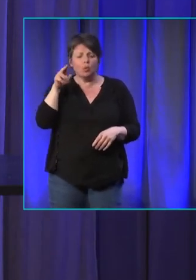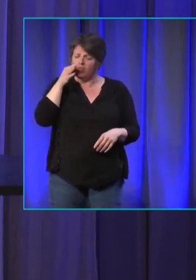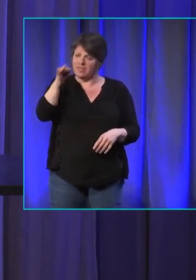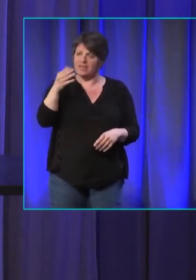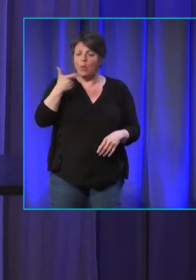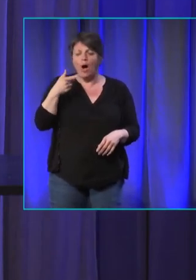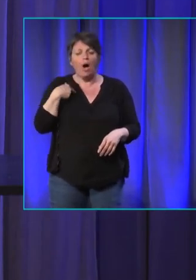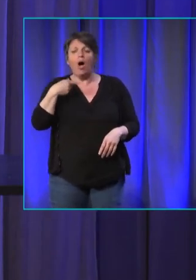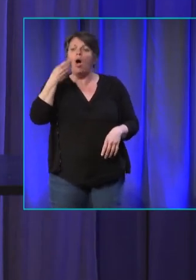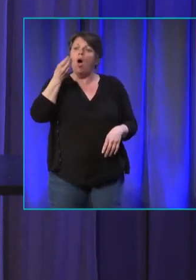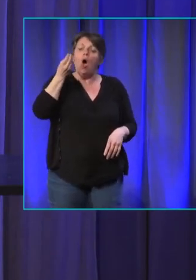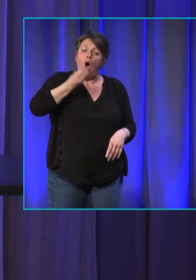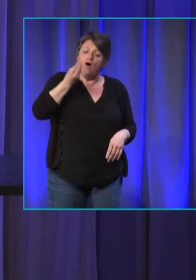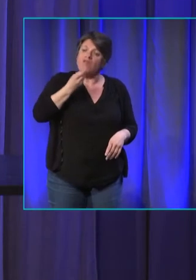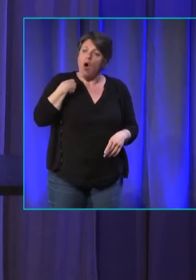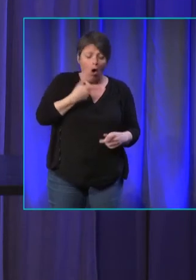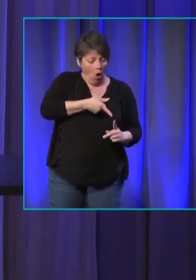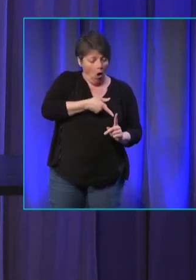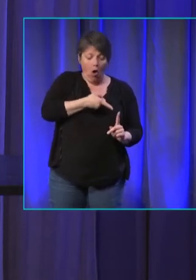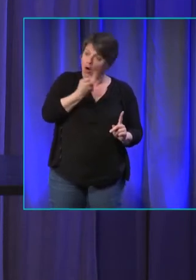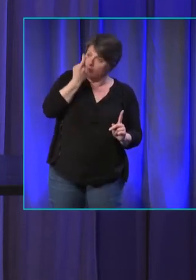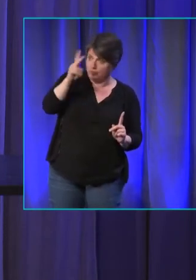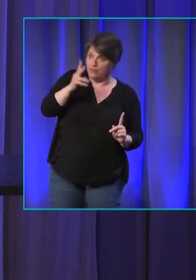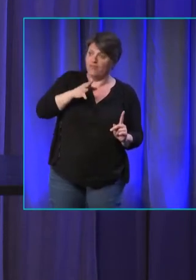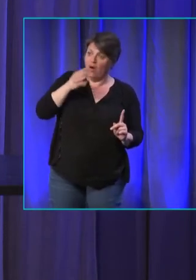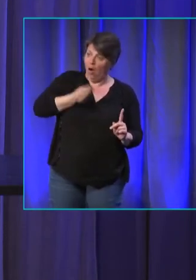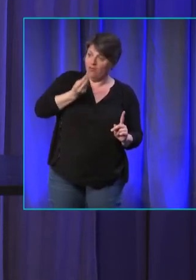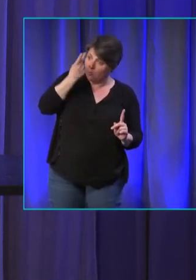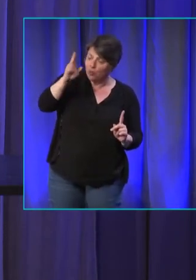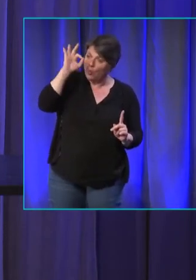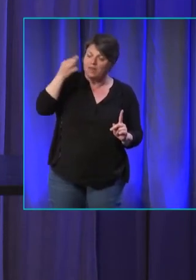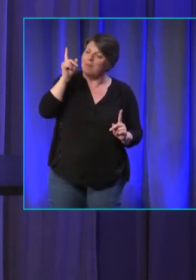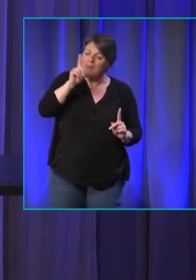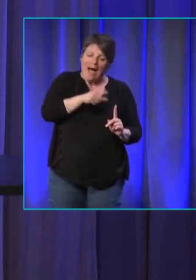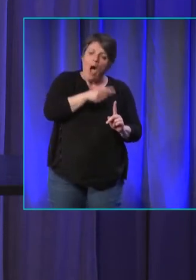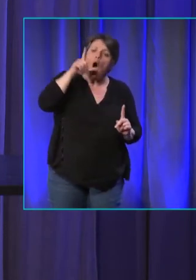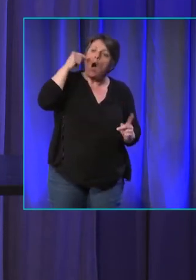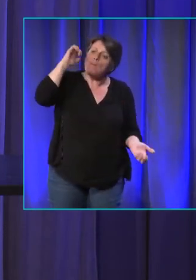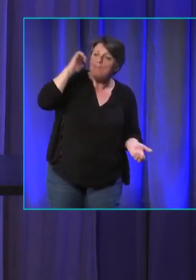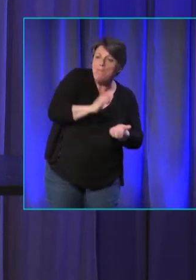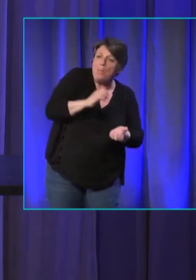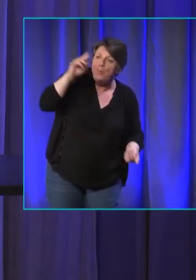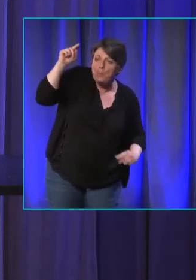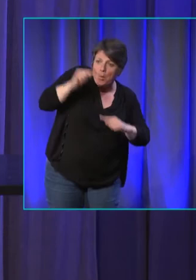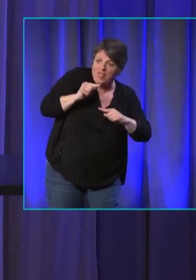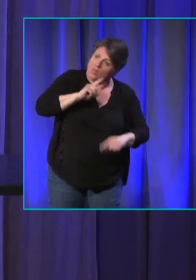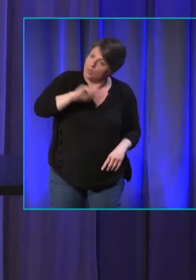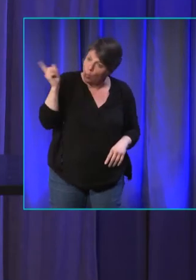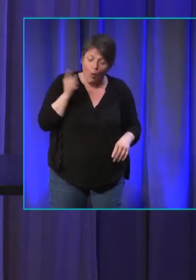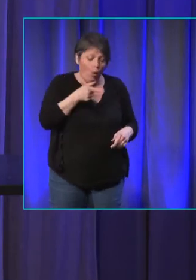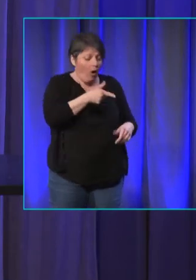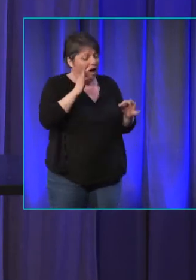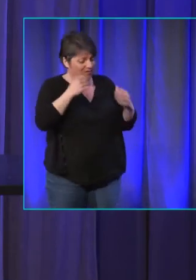est un petit homme, mais pas un petit homme. Alors, ce n'est pas qu'au niveau physiologique, hein, c'est au niveau psychologique, au niveau biomécanique,